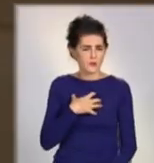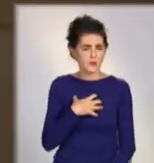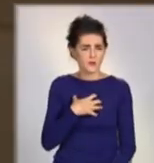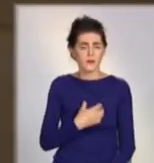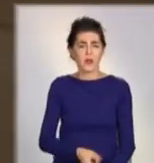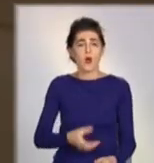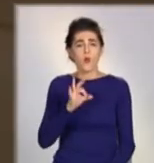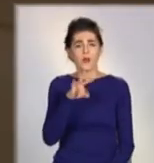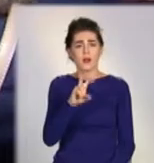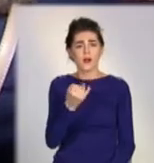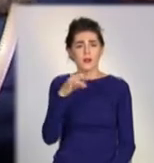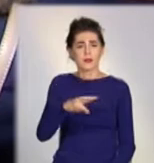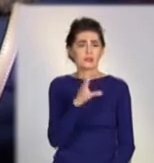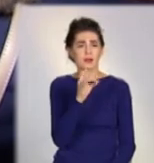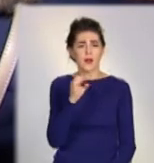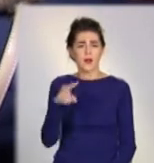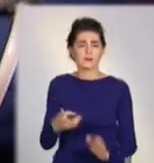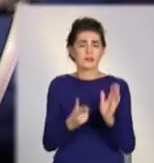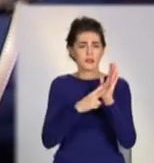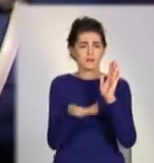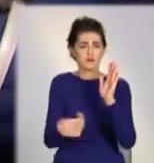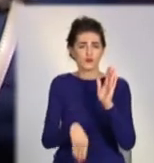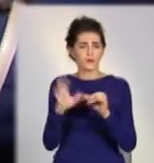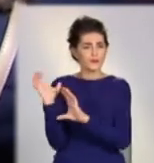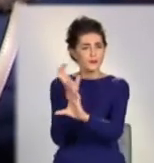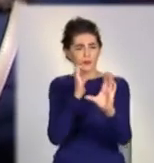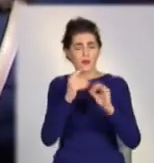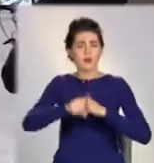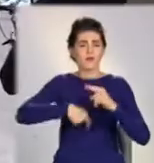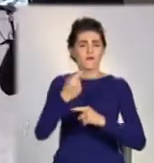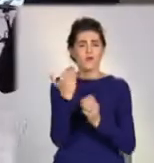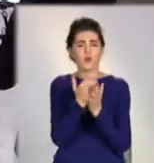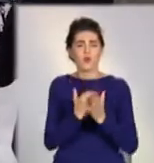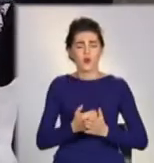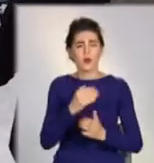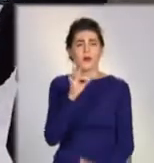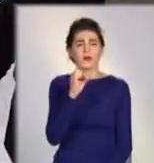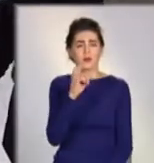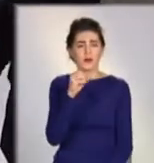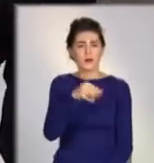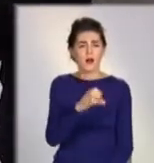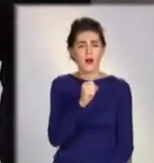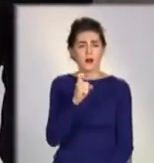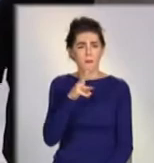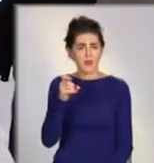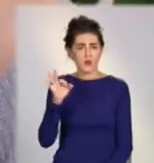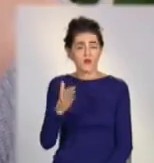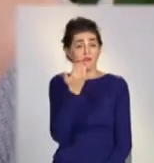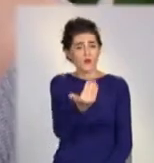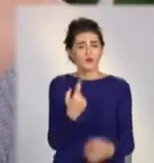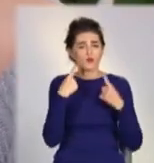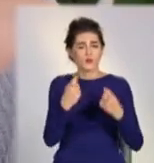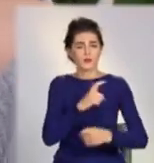До онлайн-серіалу увійдуть 7 відеороликів. Це черговий етап проєкту Рінат Ахметов «Дітям. Твоя суперсила».